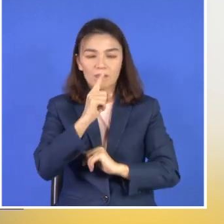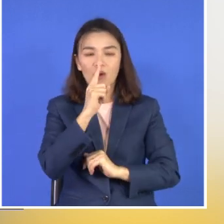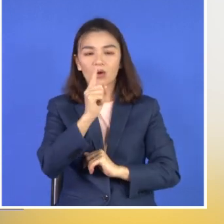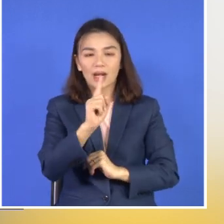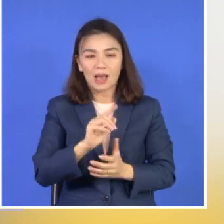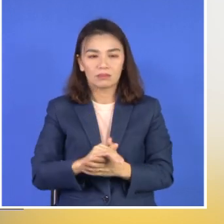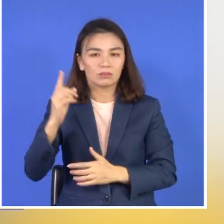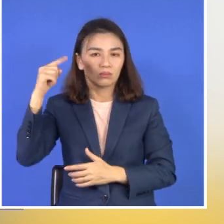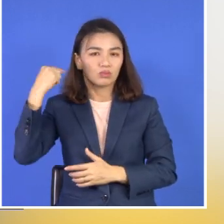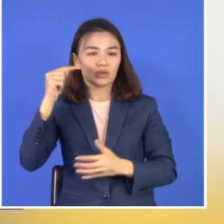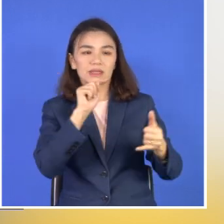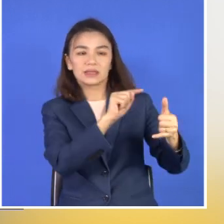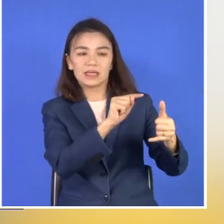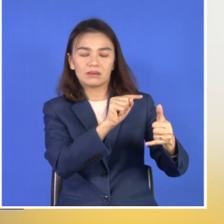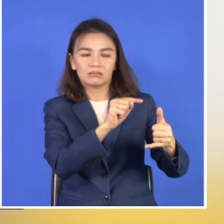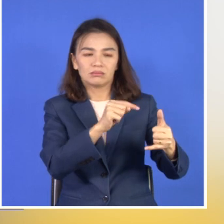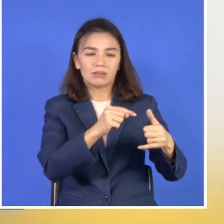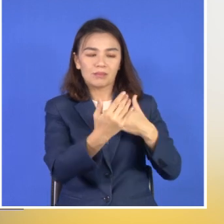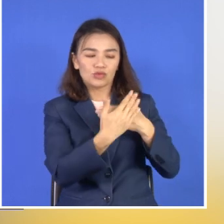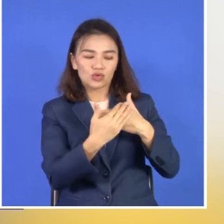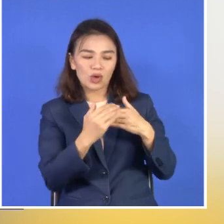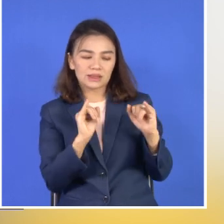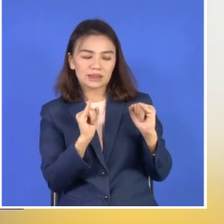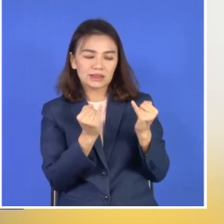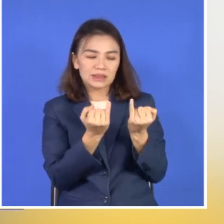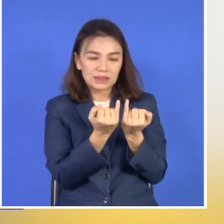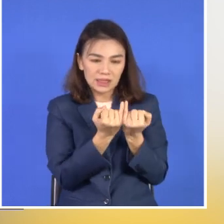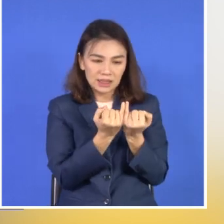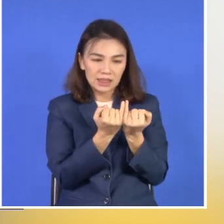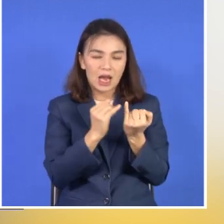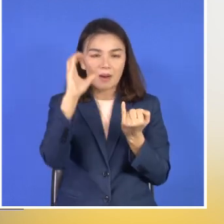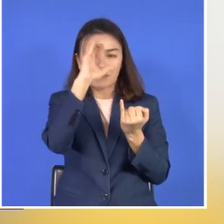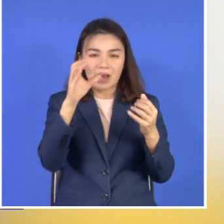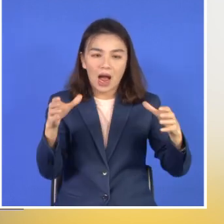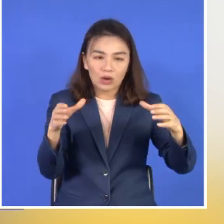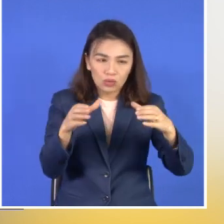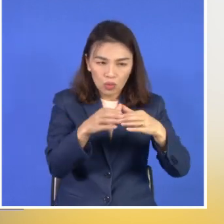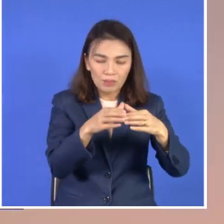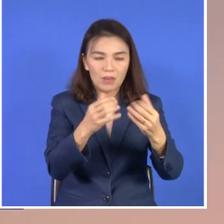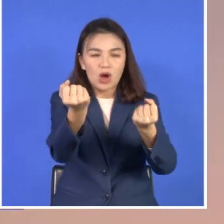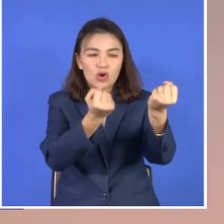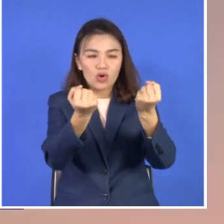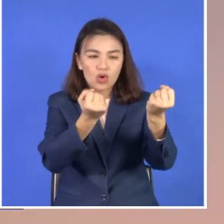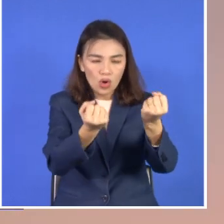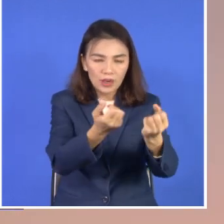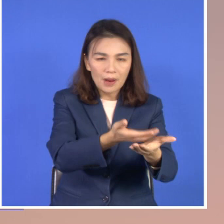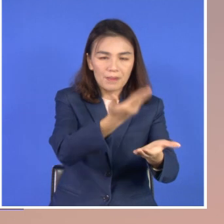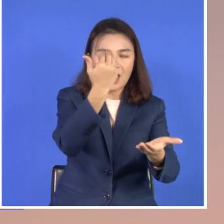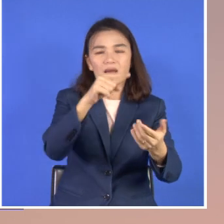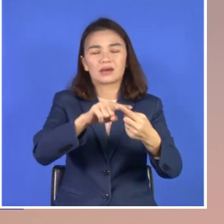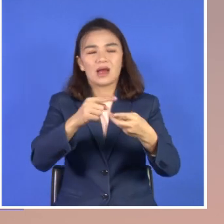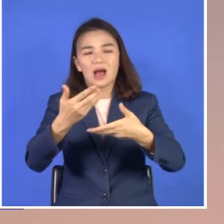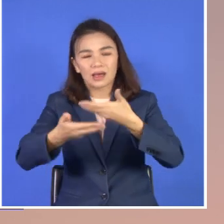ผู้ต้องหาหลอกมาตีสนิทแล้วก็ให้ไปหาเหยื่อเป็นกลุ่มรถซิ่งกับกลุ่มขายเครื่องสำอางจากนั้นพูดชวนคุย